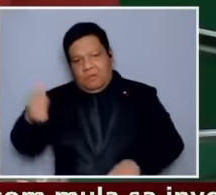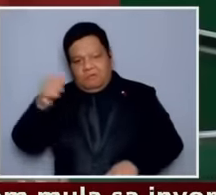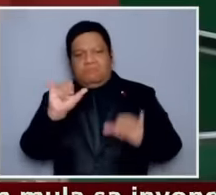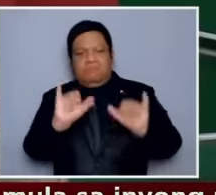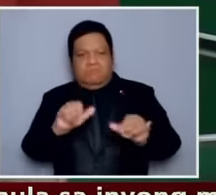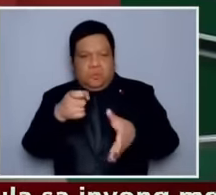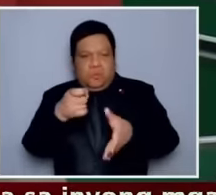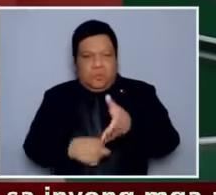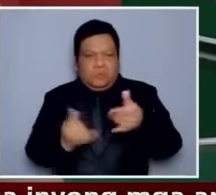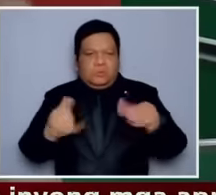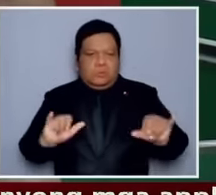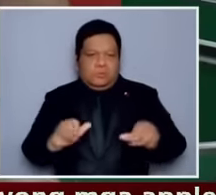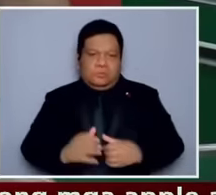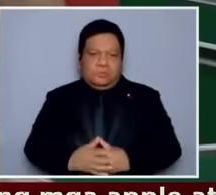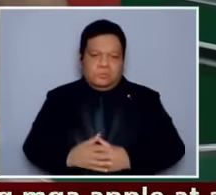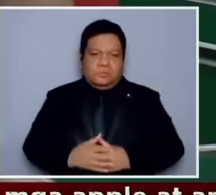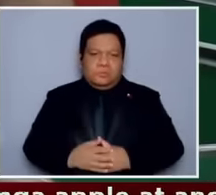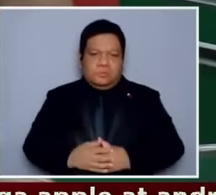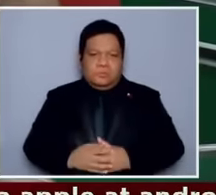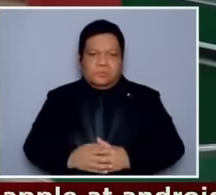Chico, ABS-CBN News.